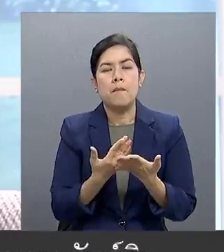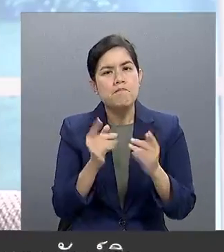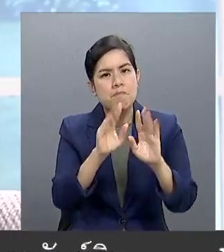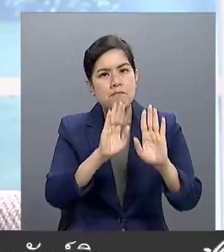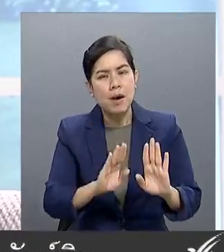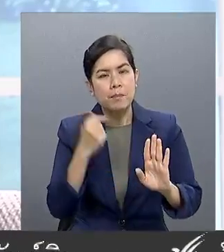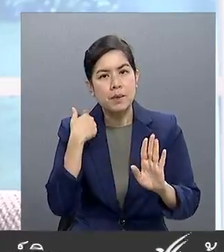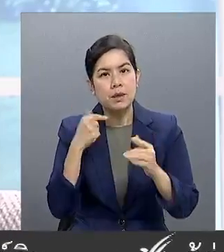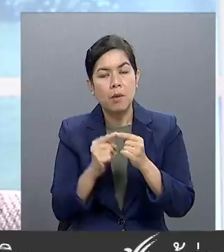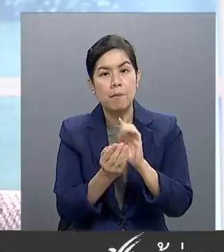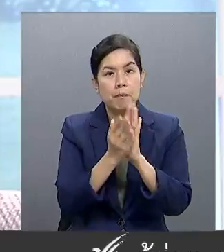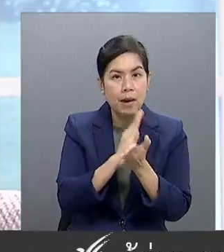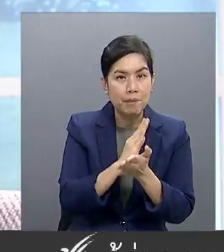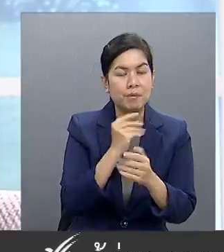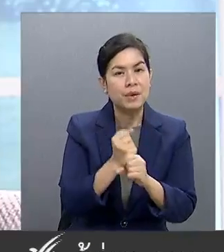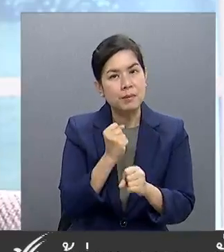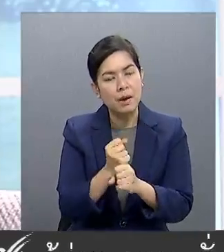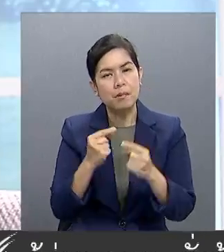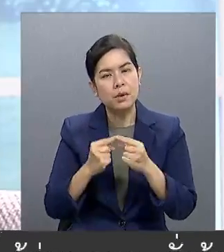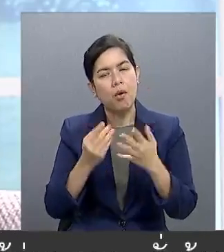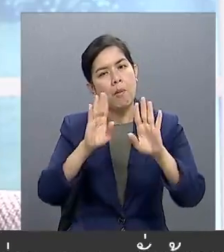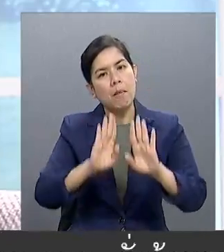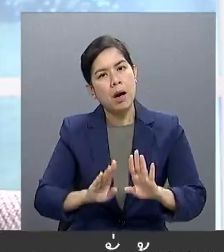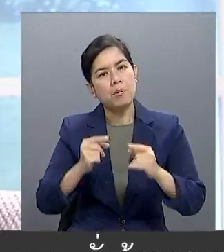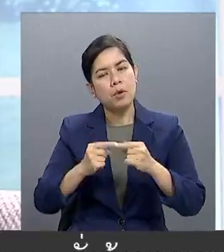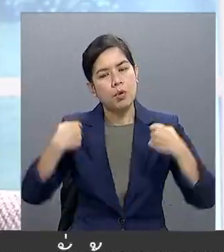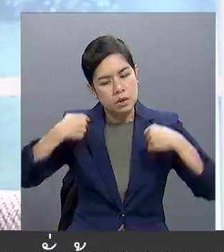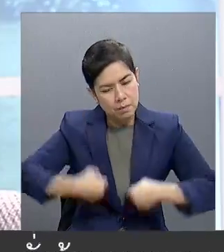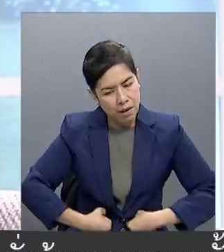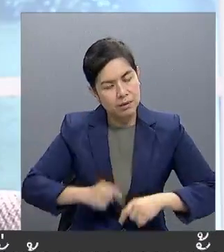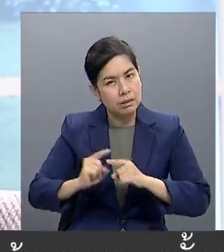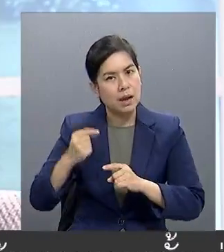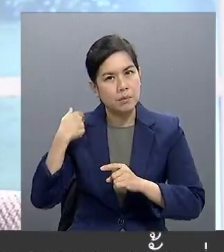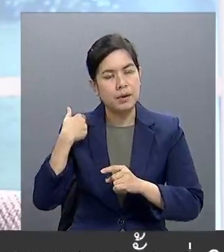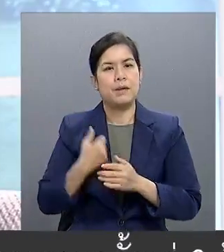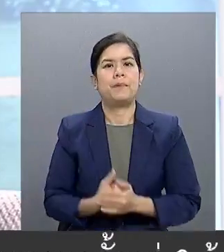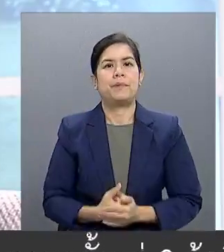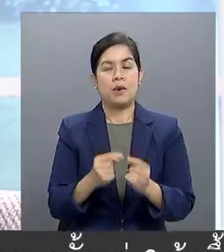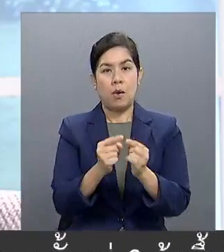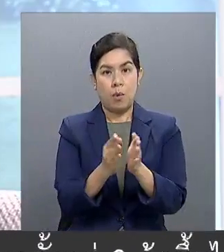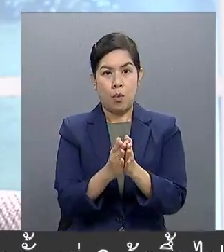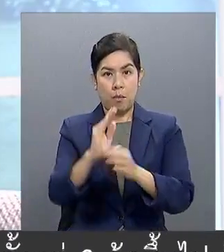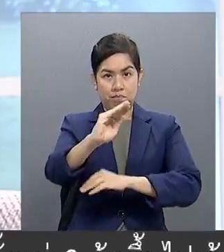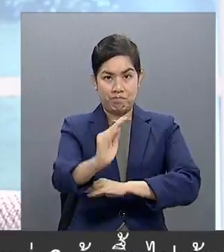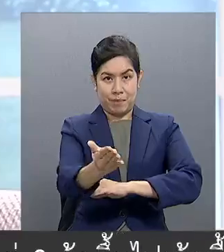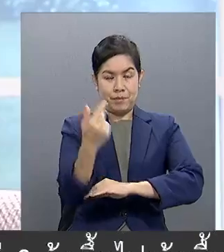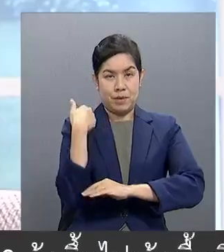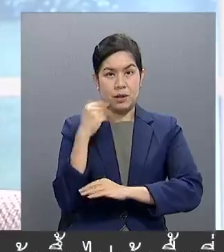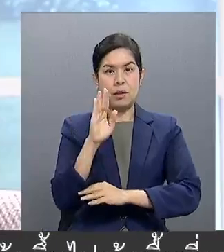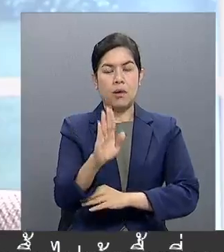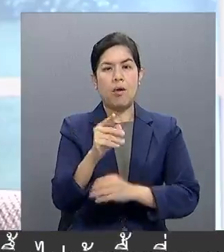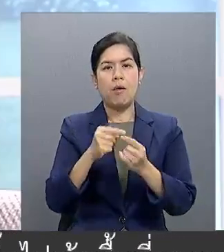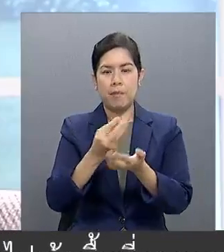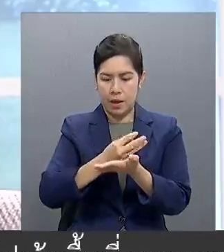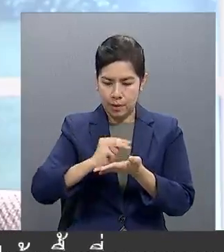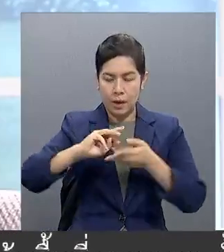ทำเป็นเครื่องนุ่งห่มที่สวยงามอีกมากมายและได้นำมาทำเป็นชุดรับปริญญาบัตรของมหาวิทยาลัยราชภัฏนครศรีธรรมราชอีกด้วยนะ